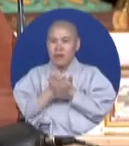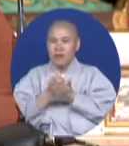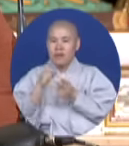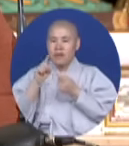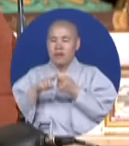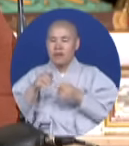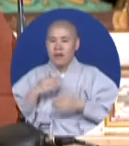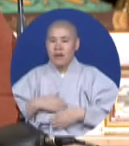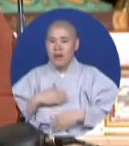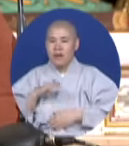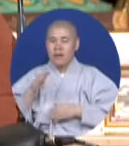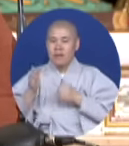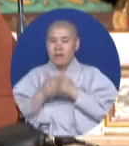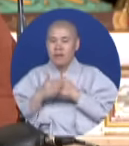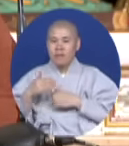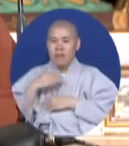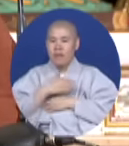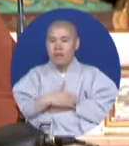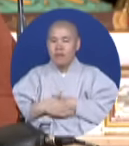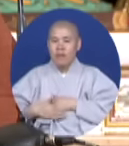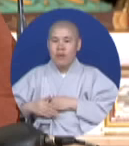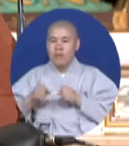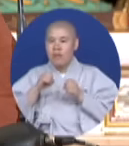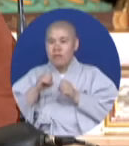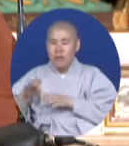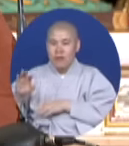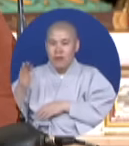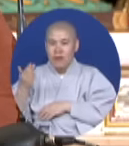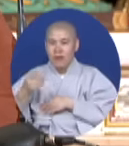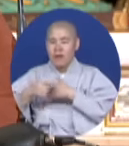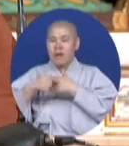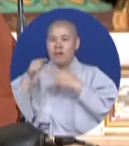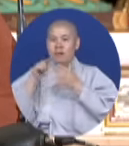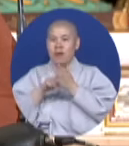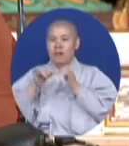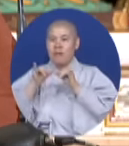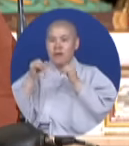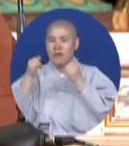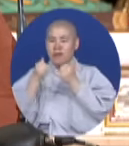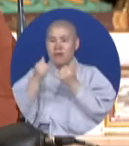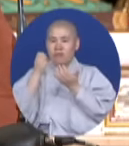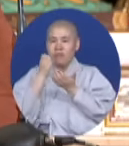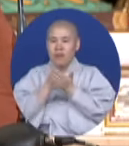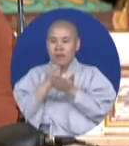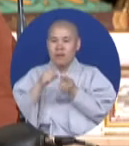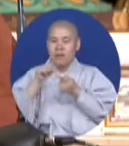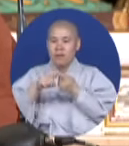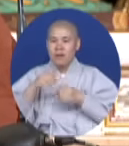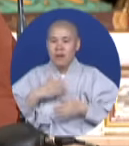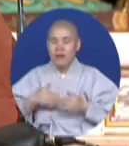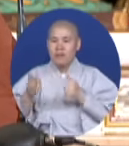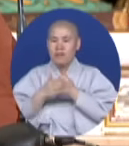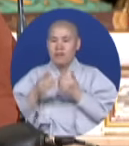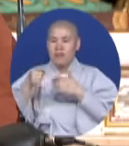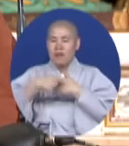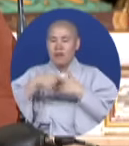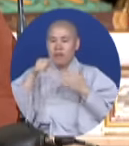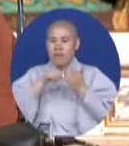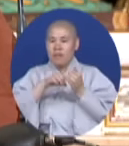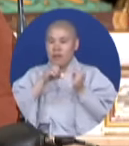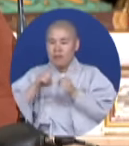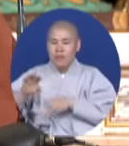몸에서 벗어나게 되고 마음이 인연법이라는 걸 알기 때문에 마음에서 벗어나요. 그래서